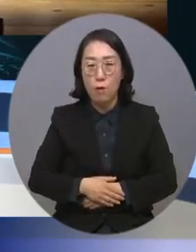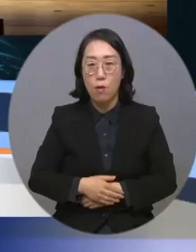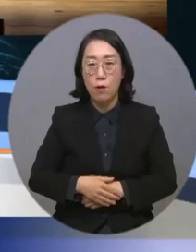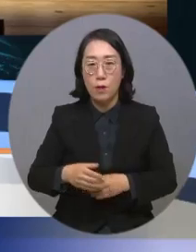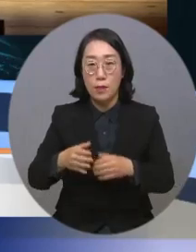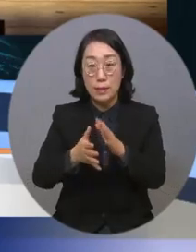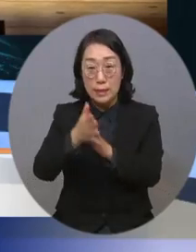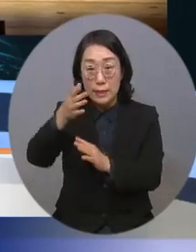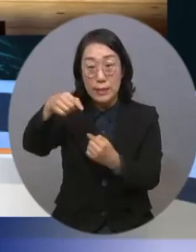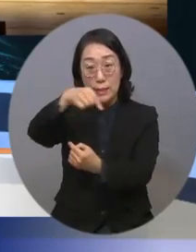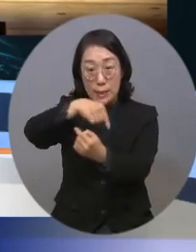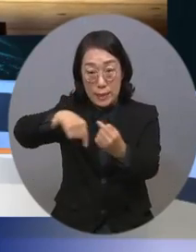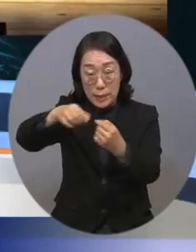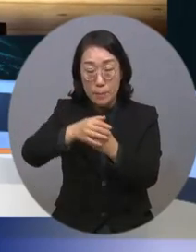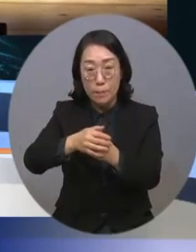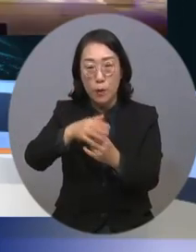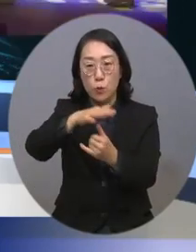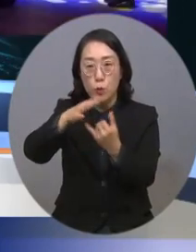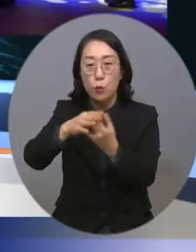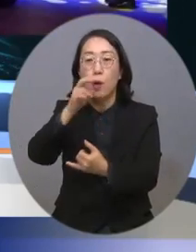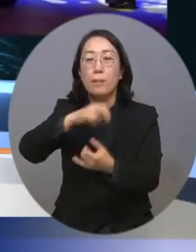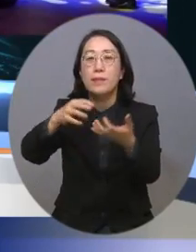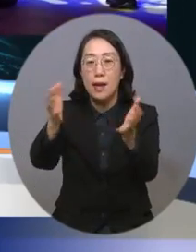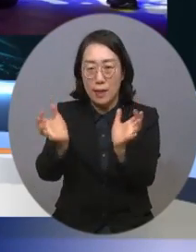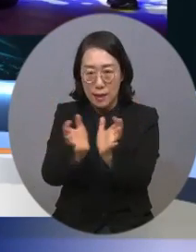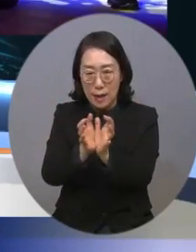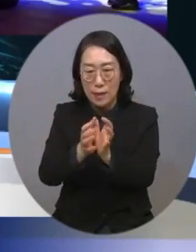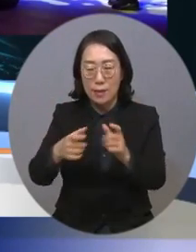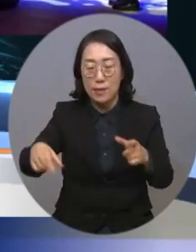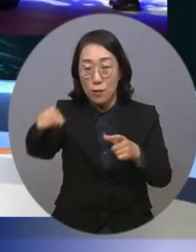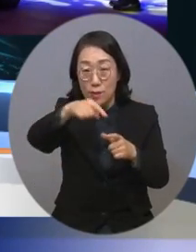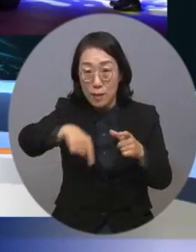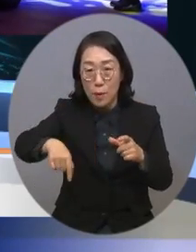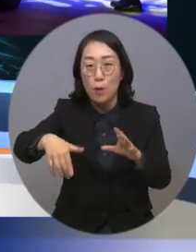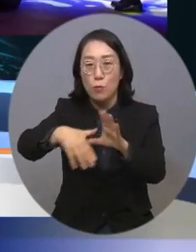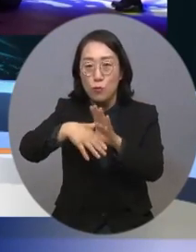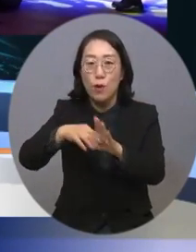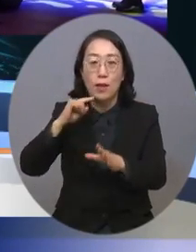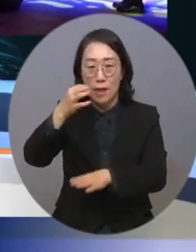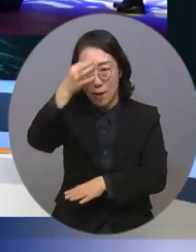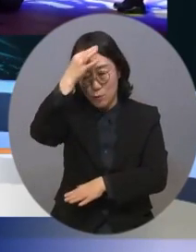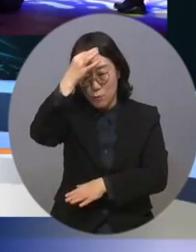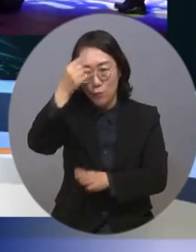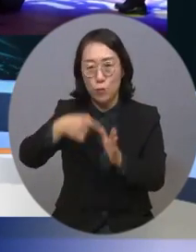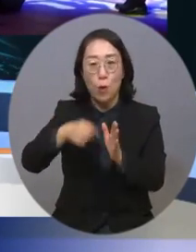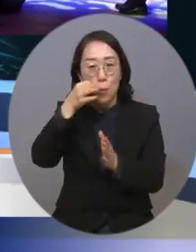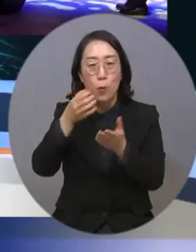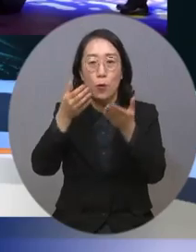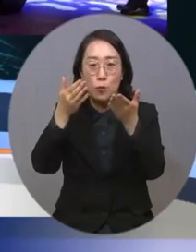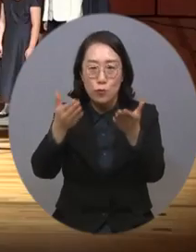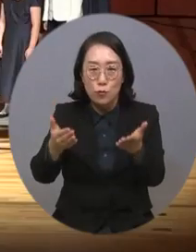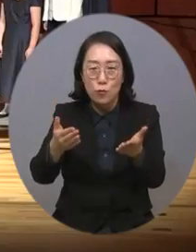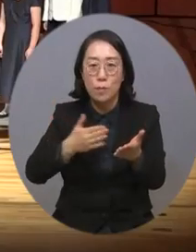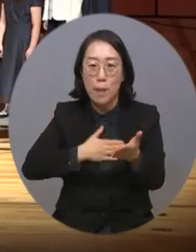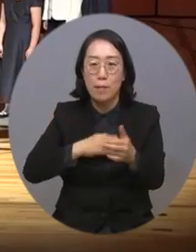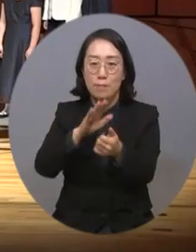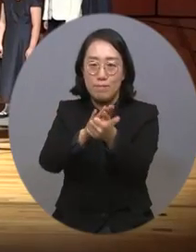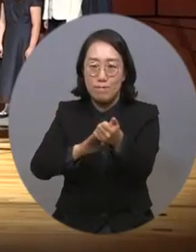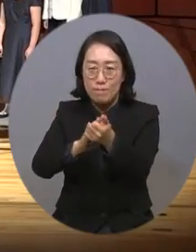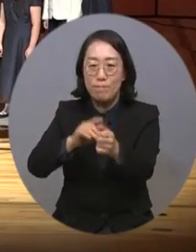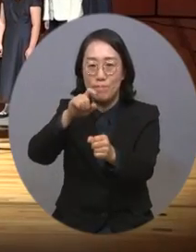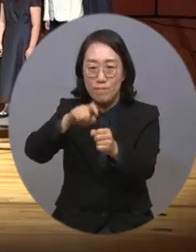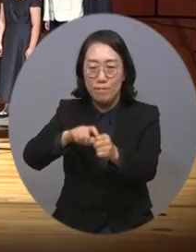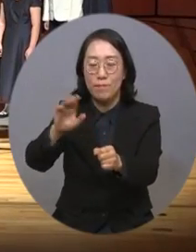보령시립소년소녀합창단이 정기연주회를 열고 지역사회 시민들에게 문화예술을 통한 힐링 시간을 선물했습니다.